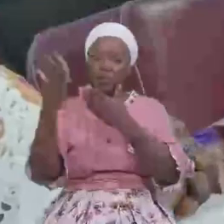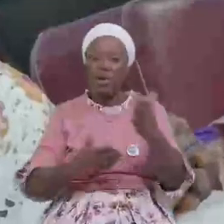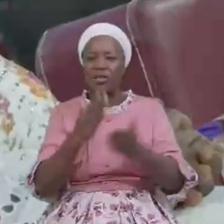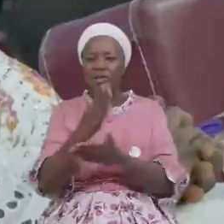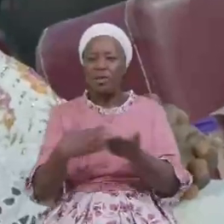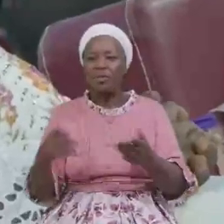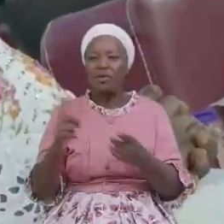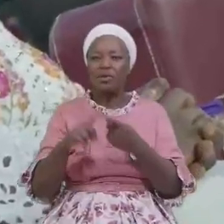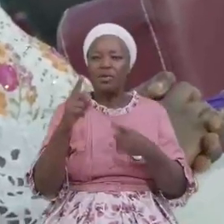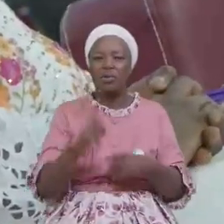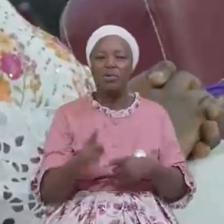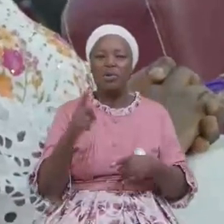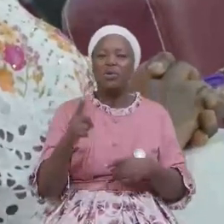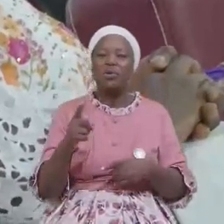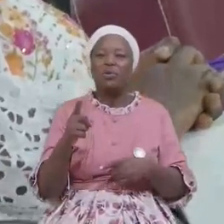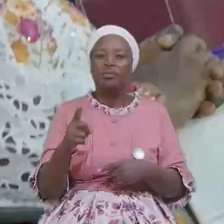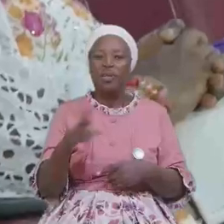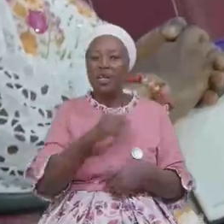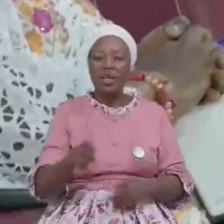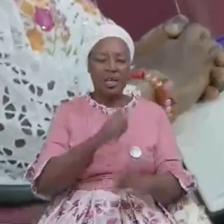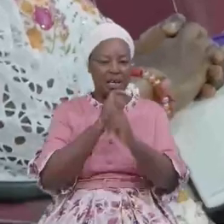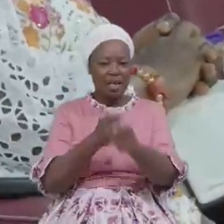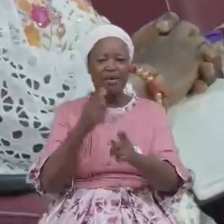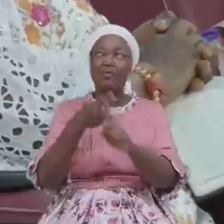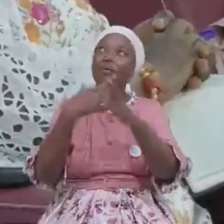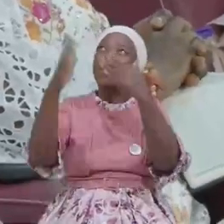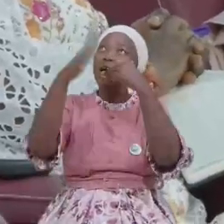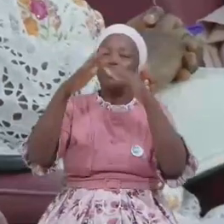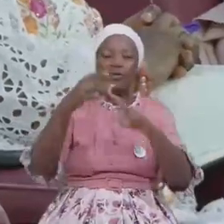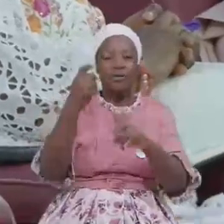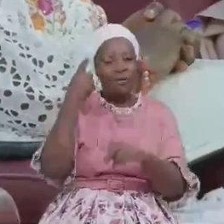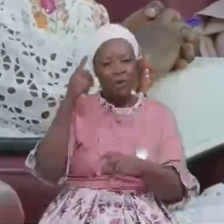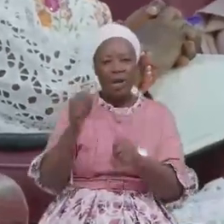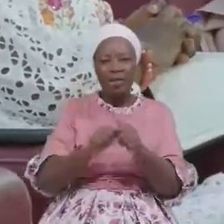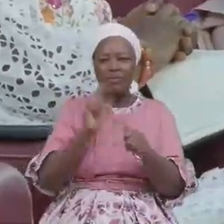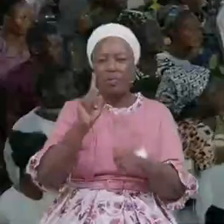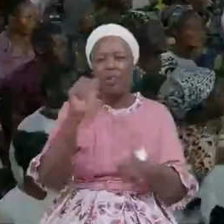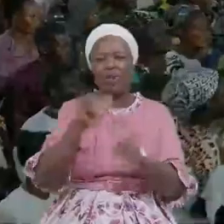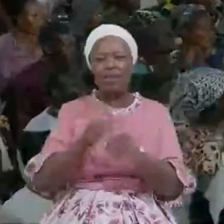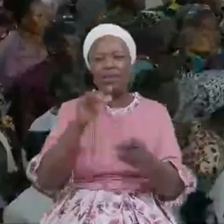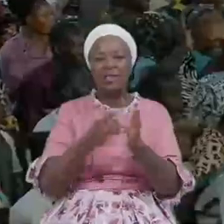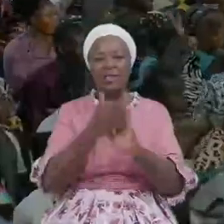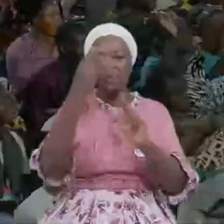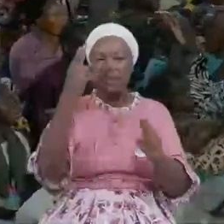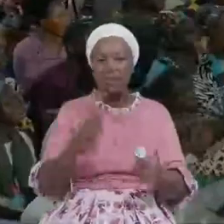il t'apporte quelque chose. Un don du ciel pour chacun au nom de Jésus.